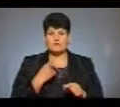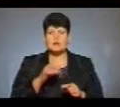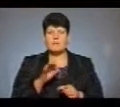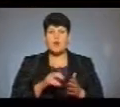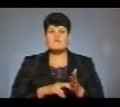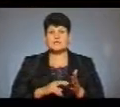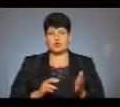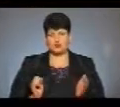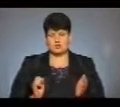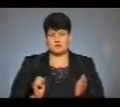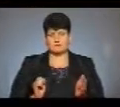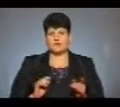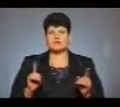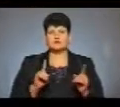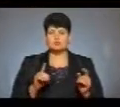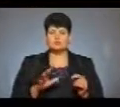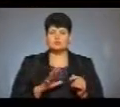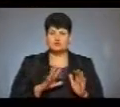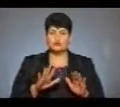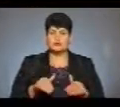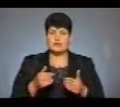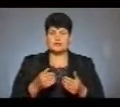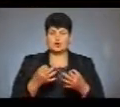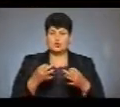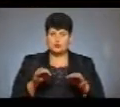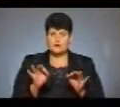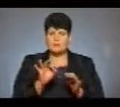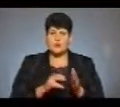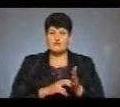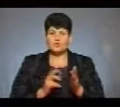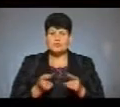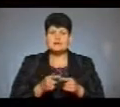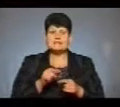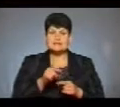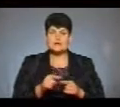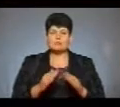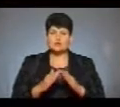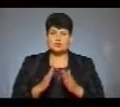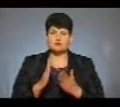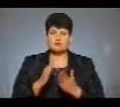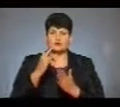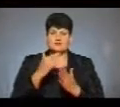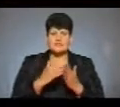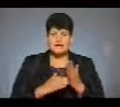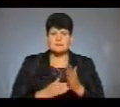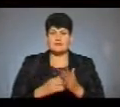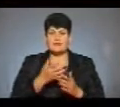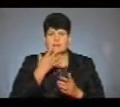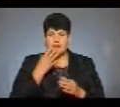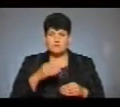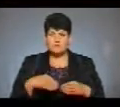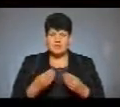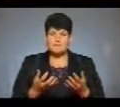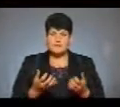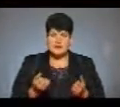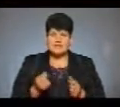Але, щоб було надано дозвіл для відключення, даний будинок повинен бути в схемі теплопостачання, яка прийнята на